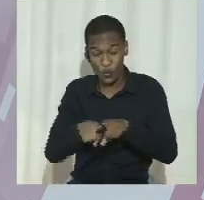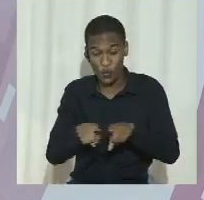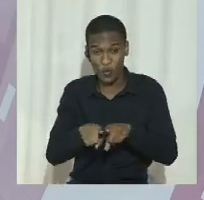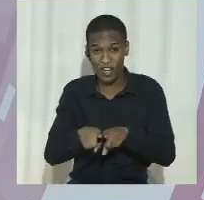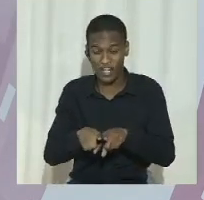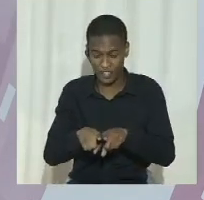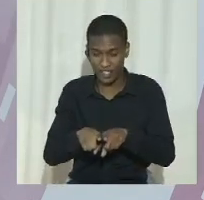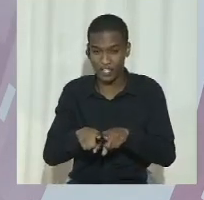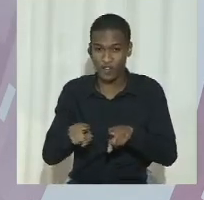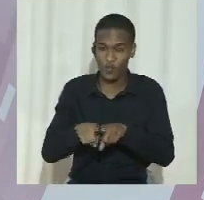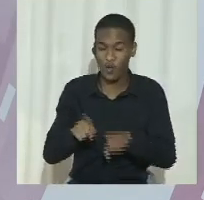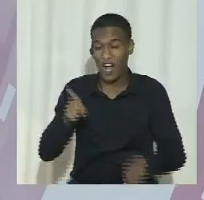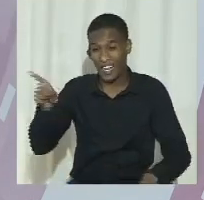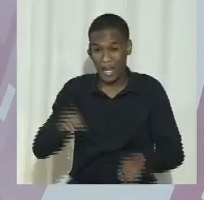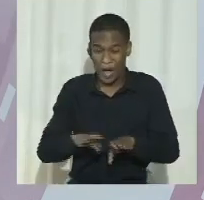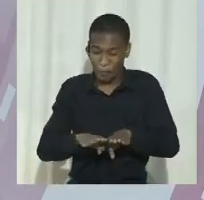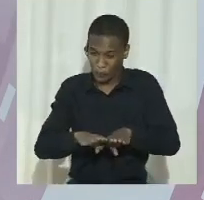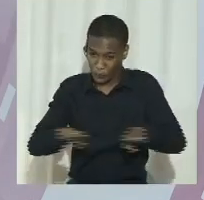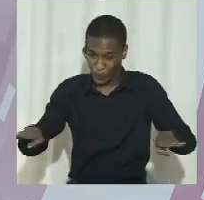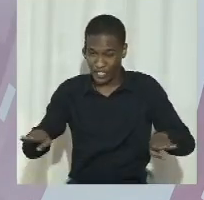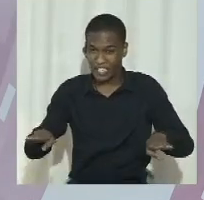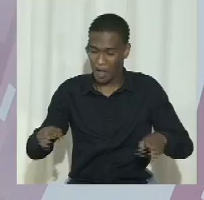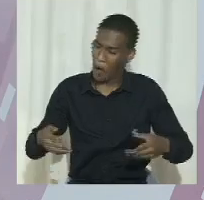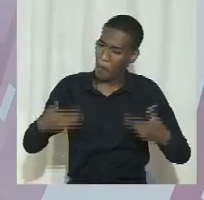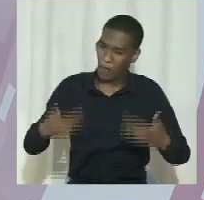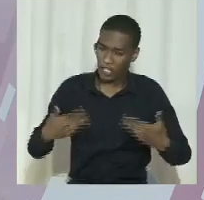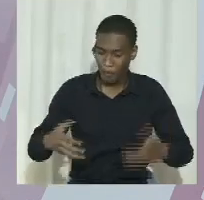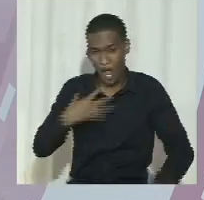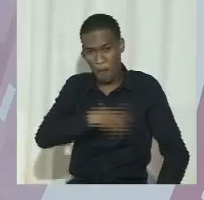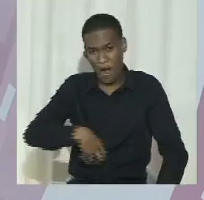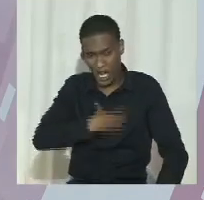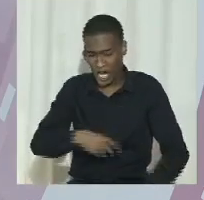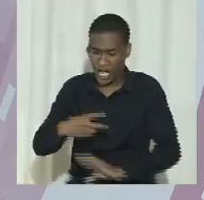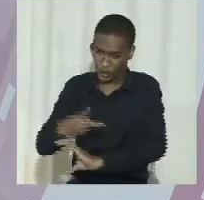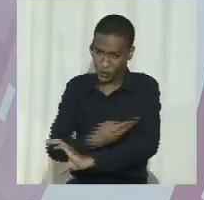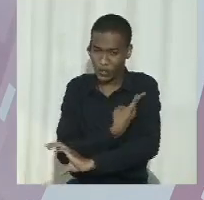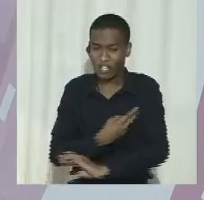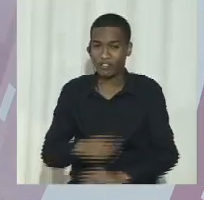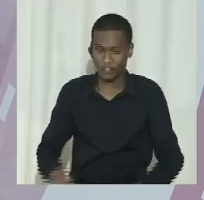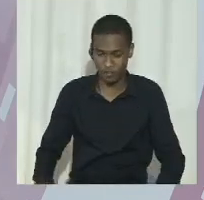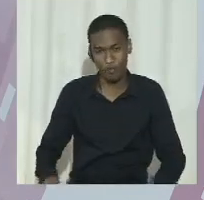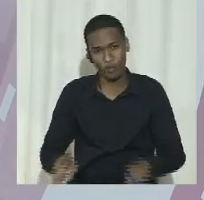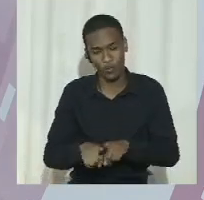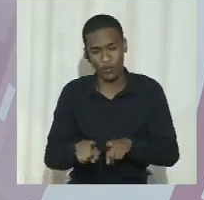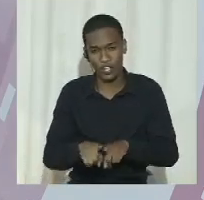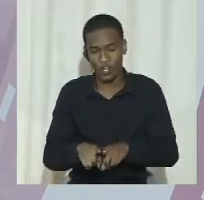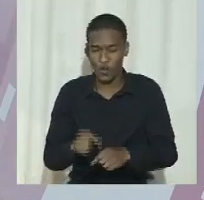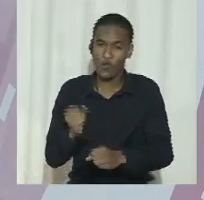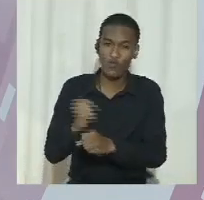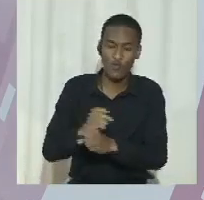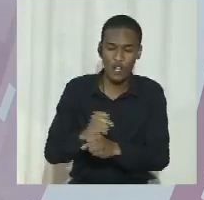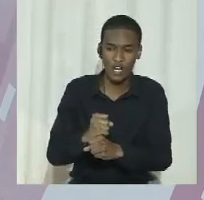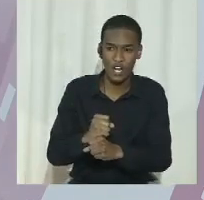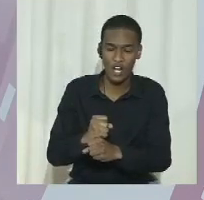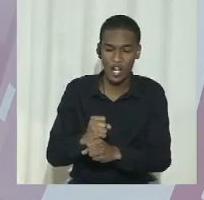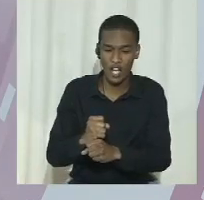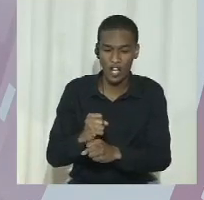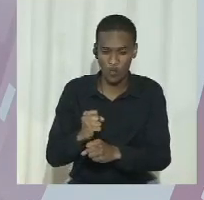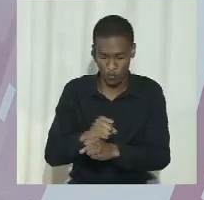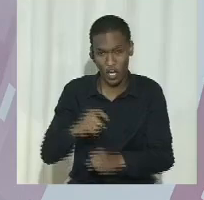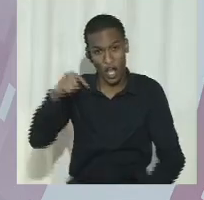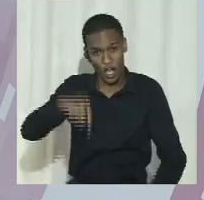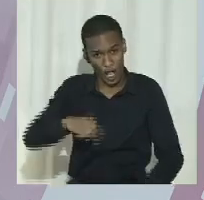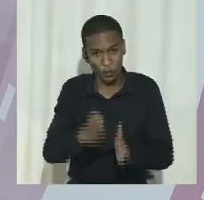zany any amin'la toerana la tena be tranganaretina zany tahaka ny azo hotrerintsika zany zao dia ny tena misy moa zany